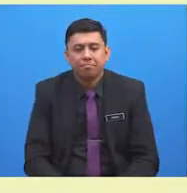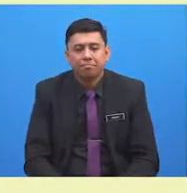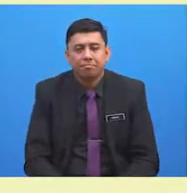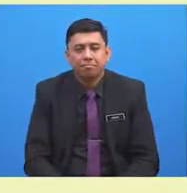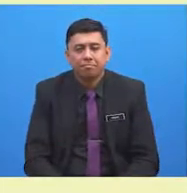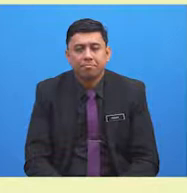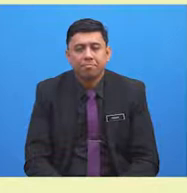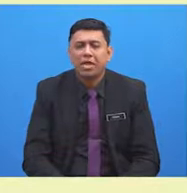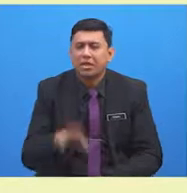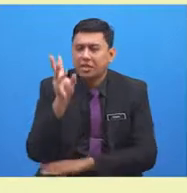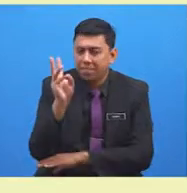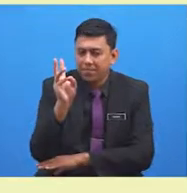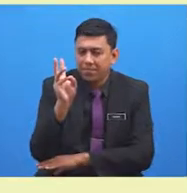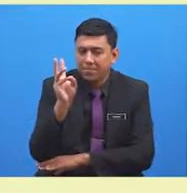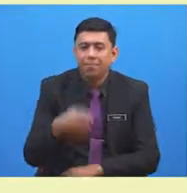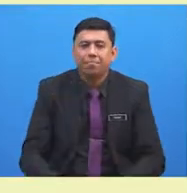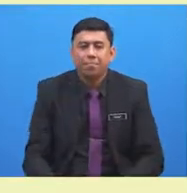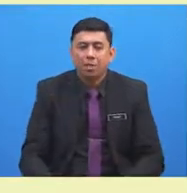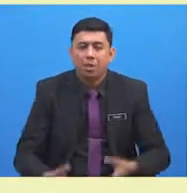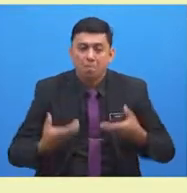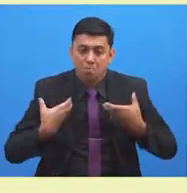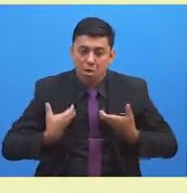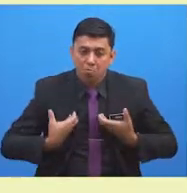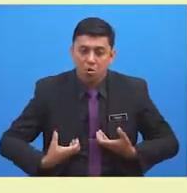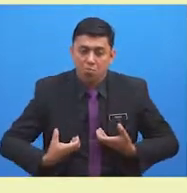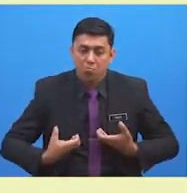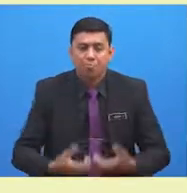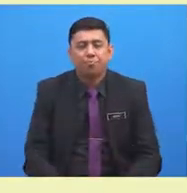Komponen yang keenam ialah paru-paru.